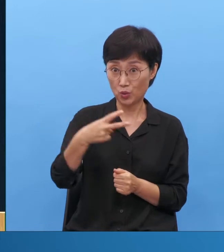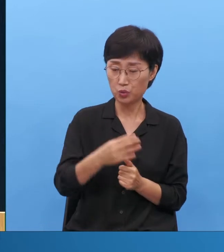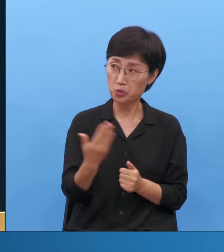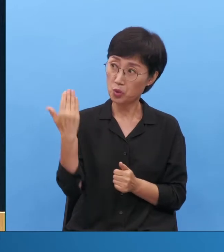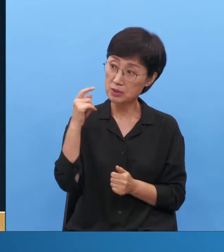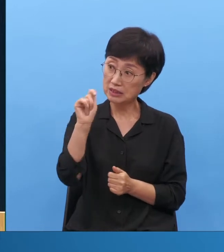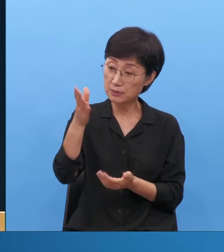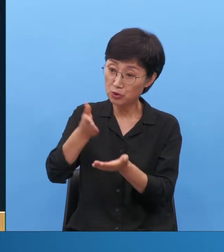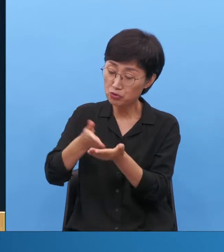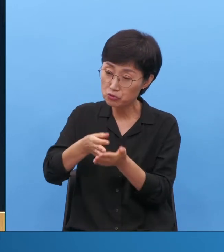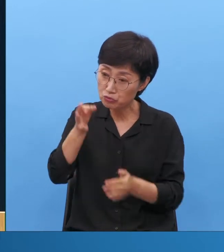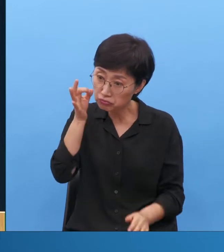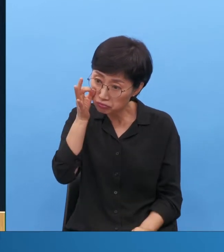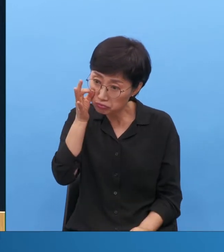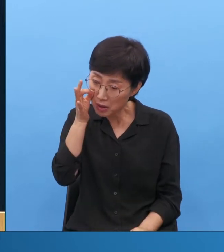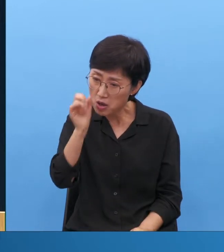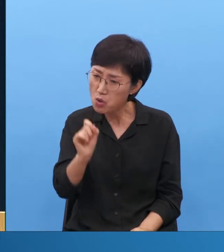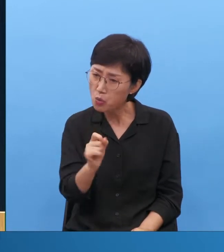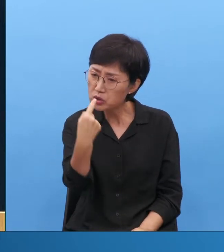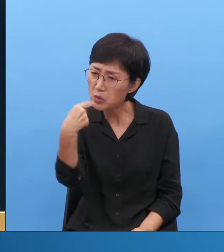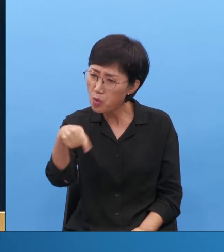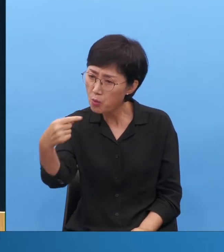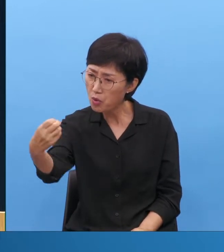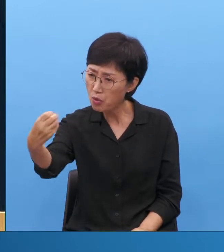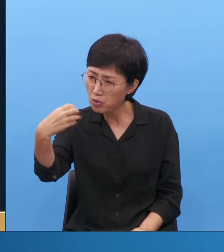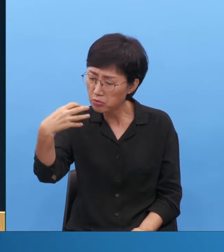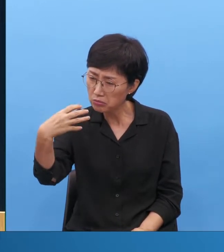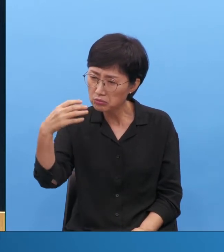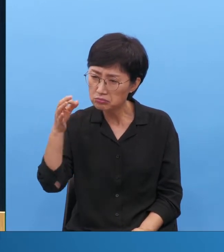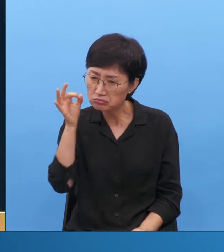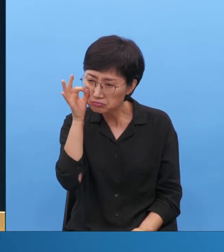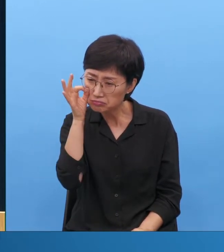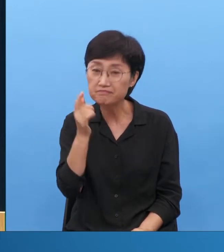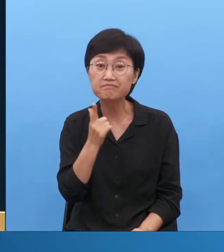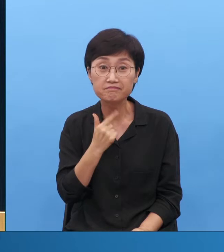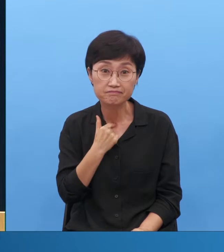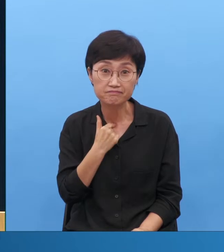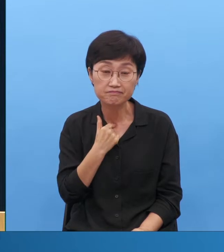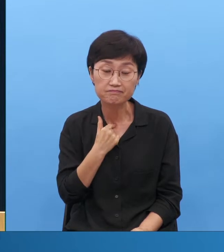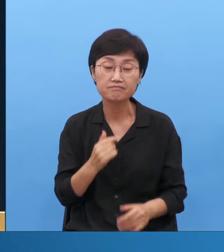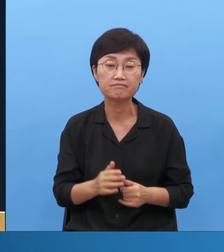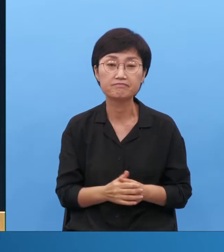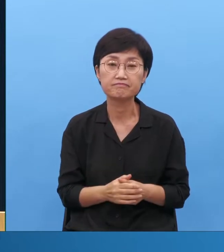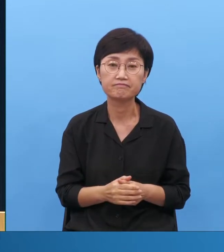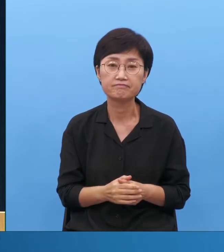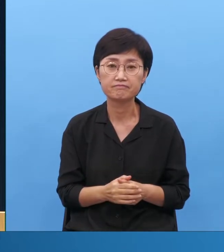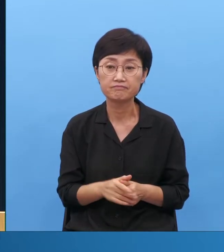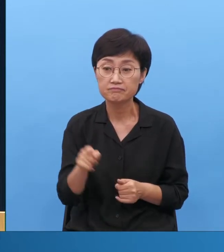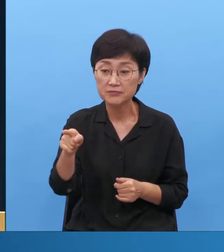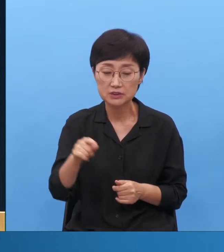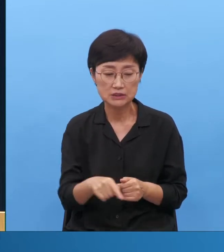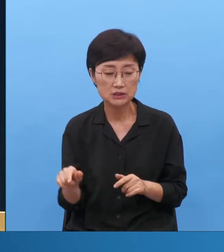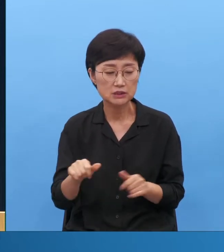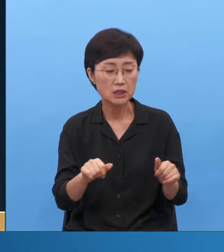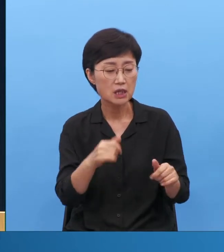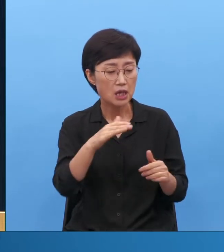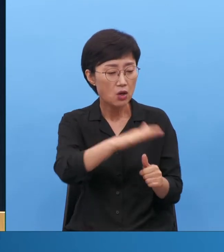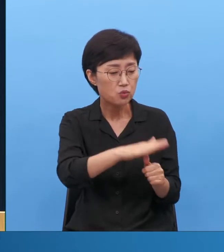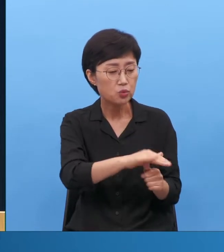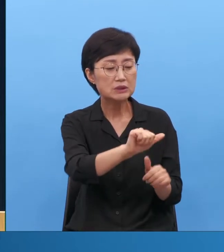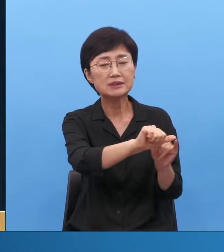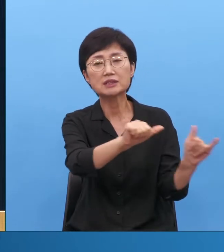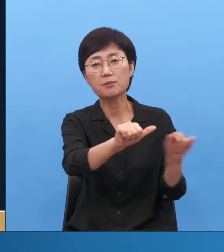이렇게 하는 걸 봤습니다. And a while back, they were having a show on TV about trying to find the root cause of this incident. 그 부모님들 마음은 어떻겠습니까?